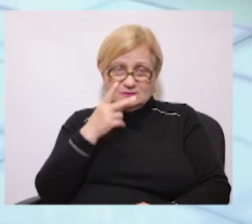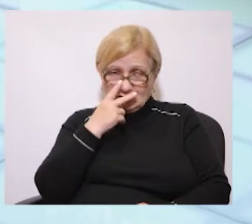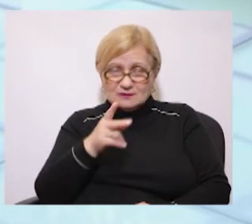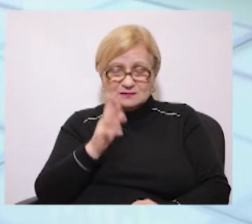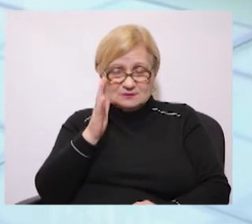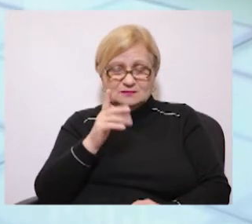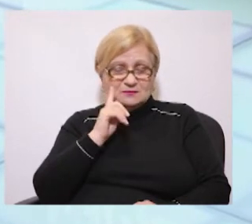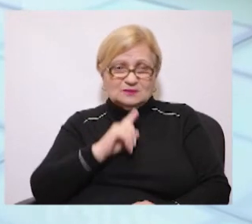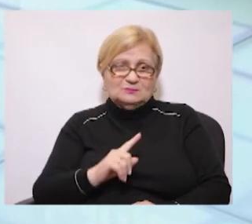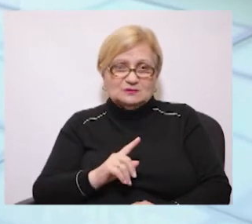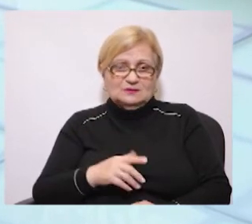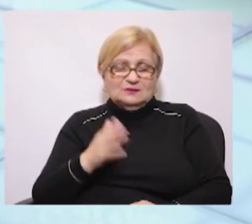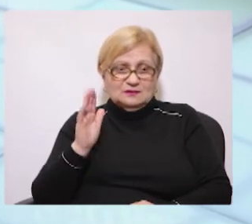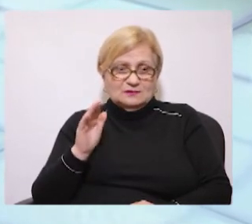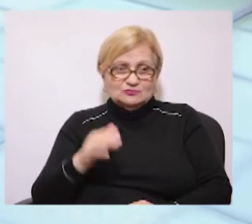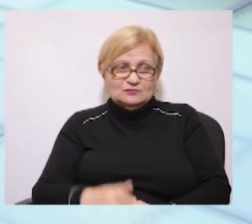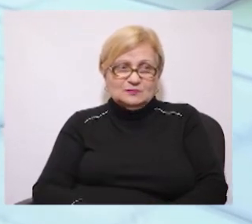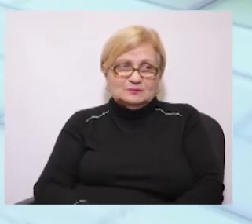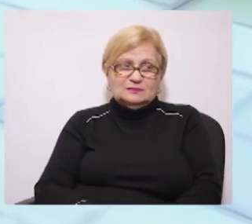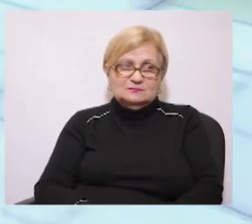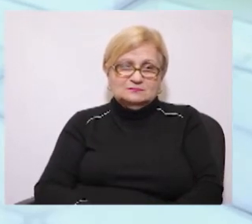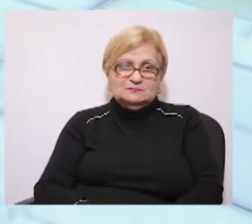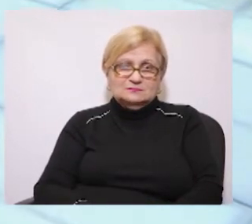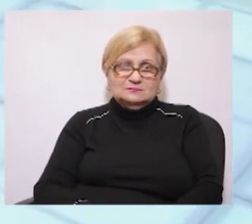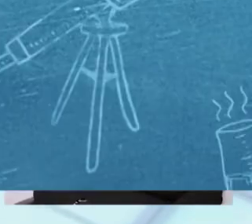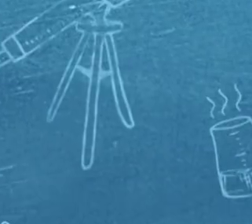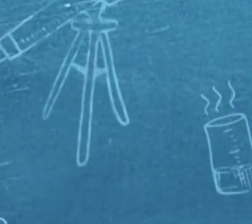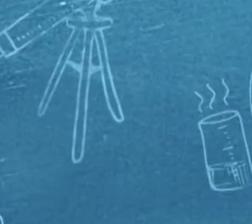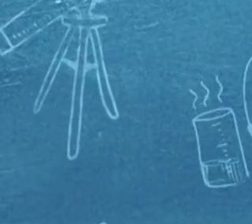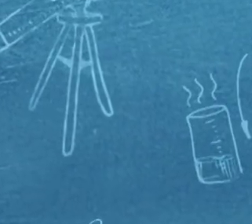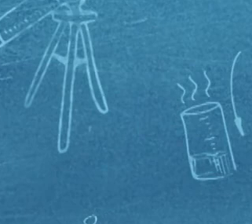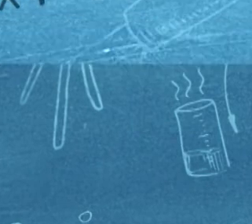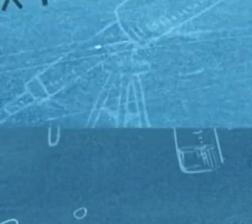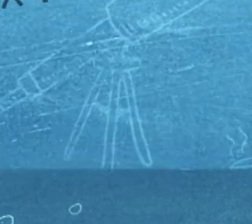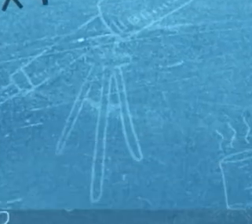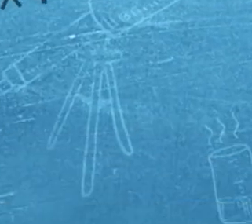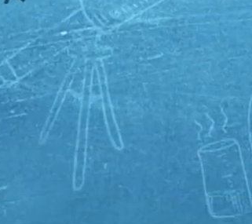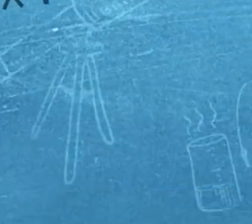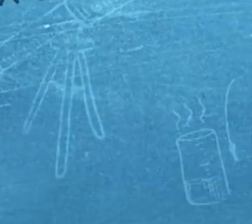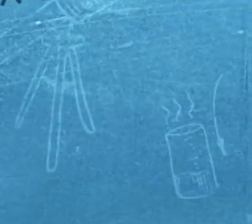გემშვიდობებით, შემდეგ მეცადინებამდე.